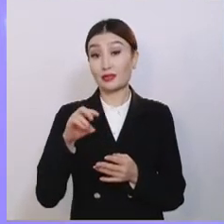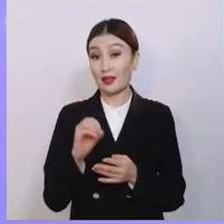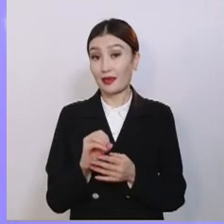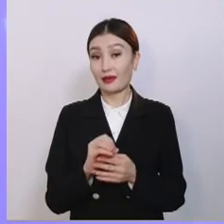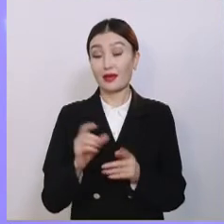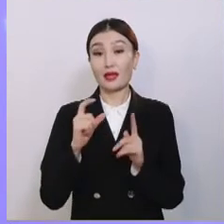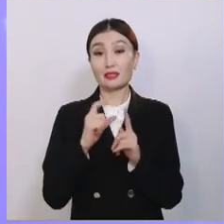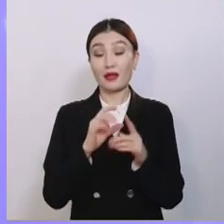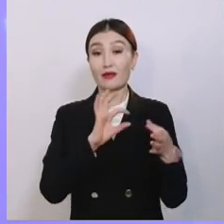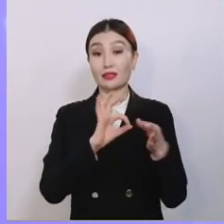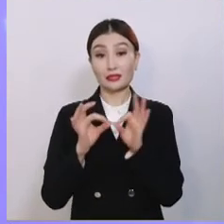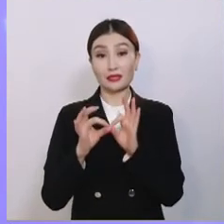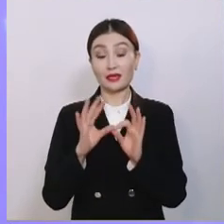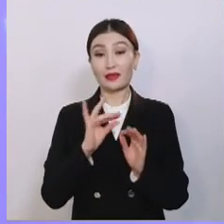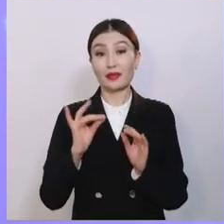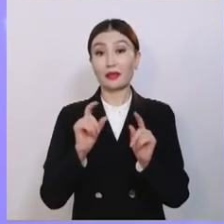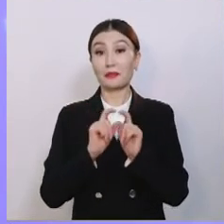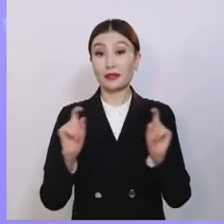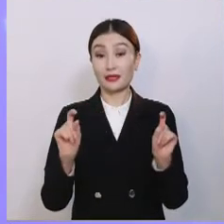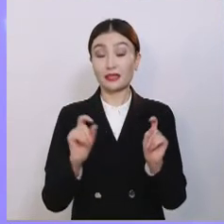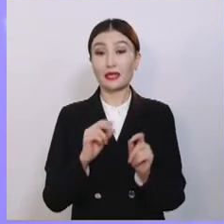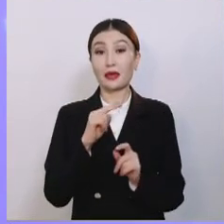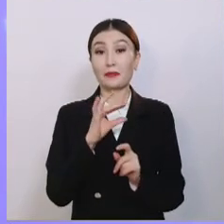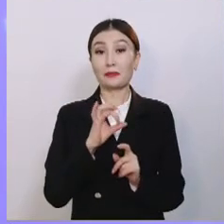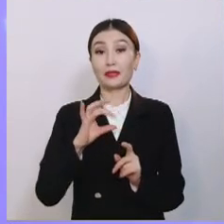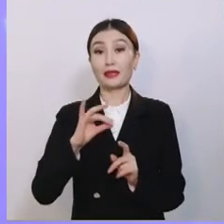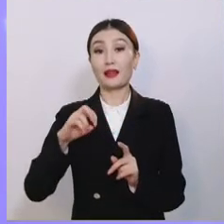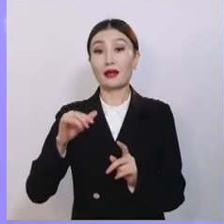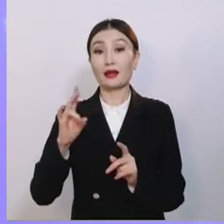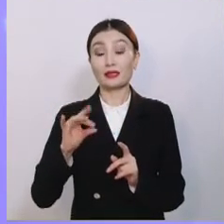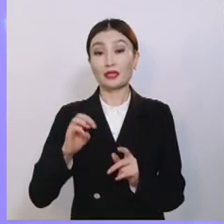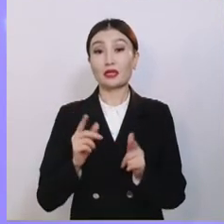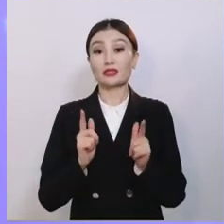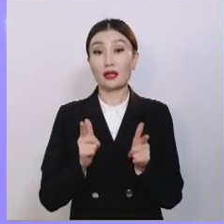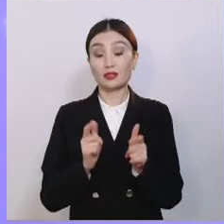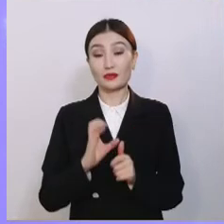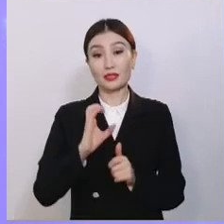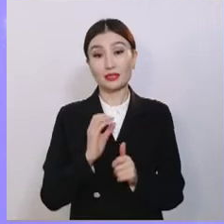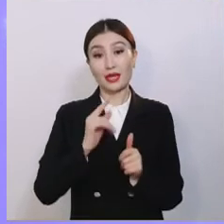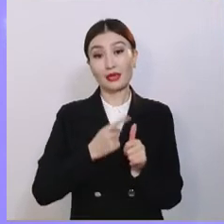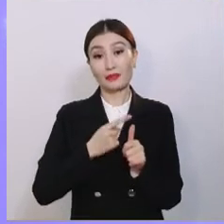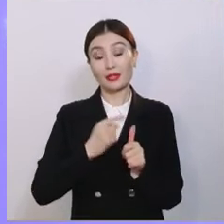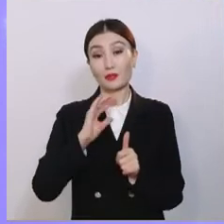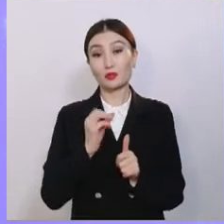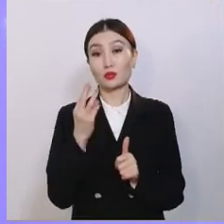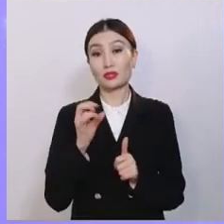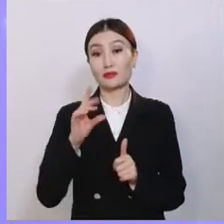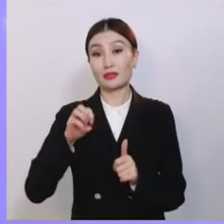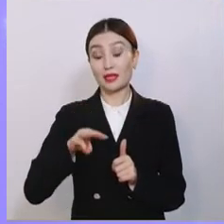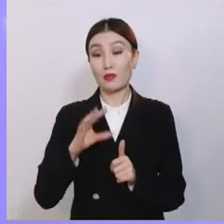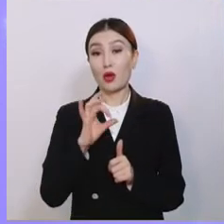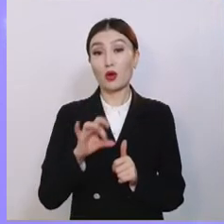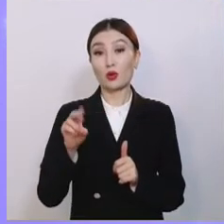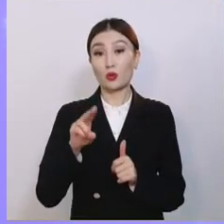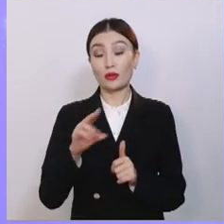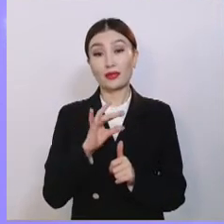В словосочетаниях и предложениях прилагательные согласовывается с именем существительным в